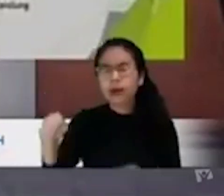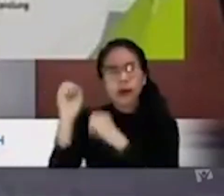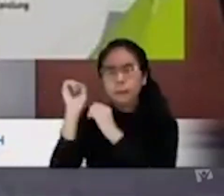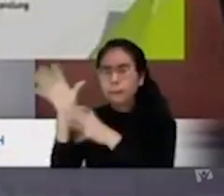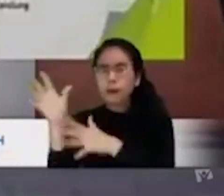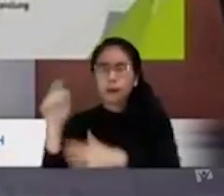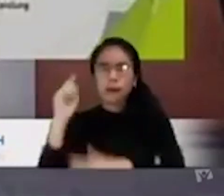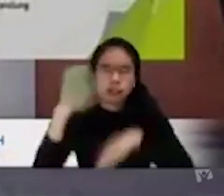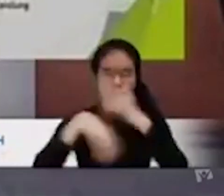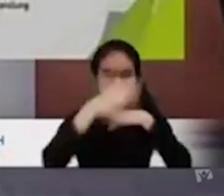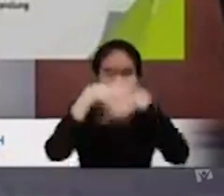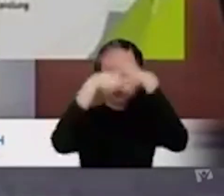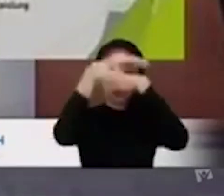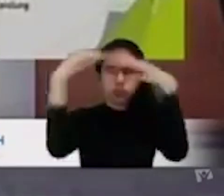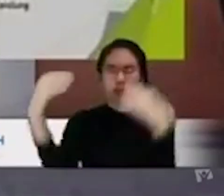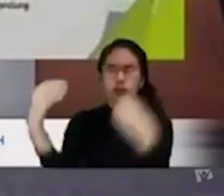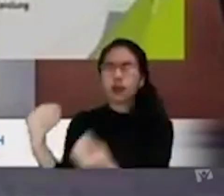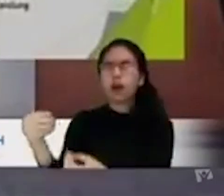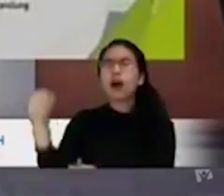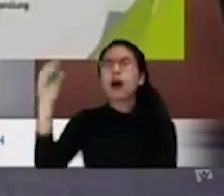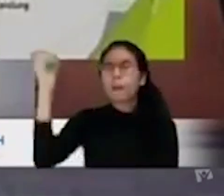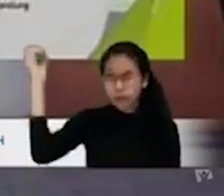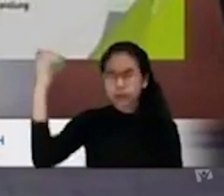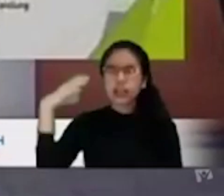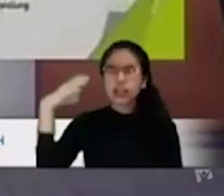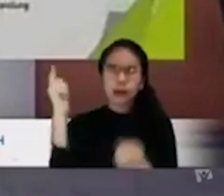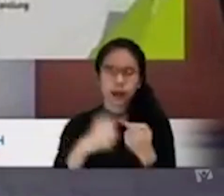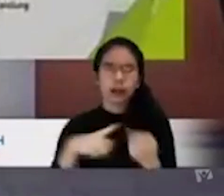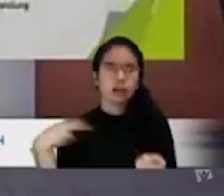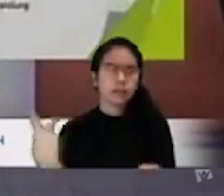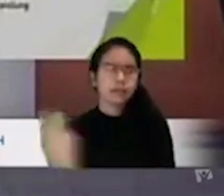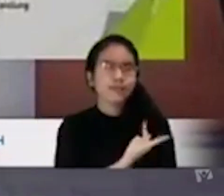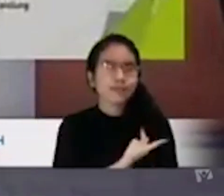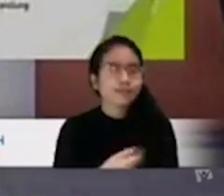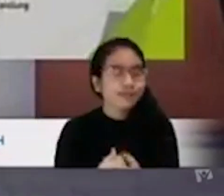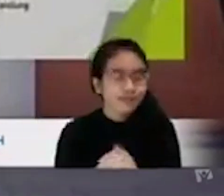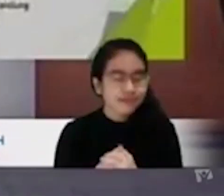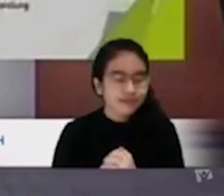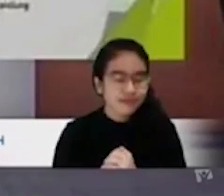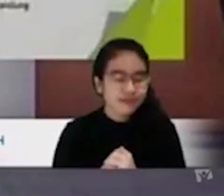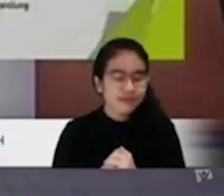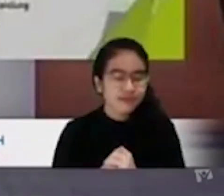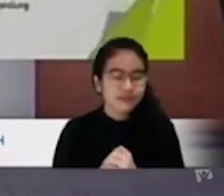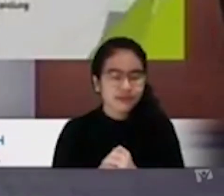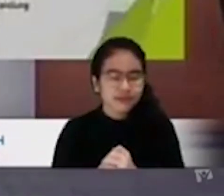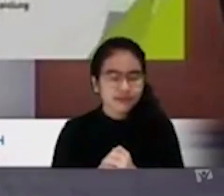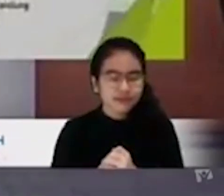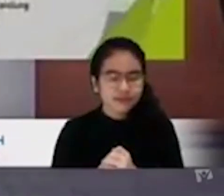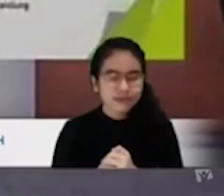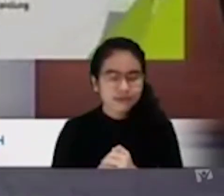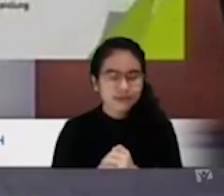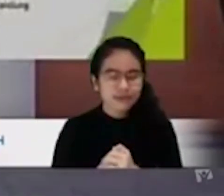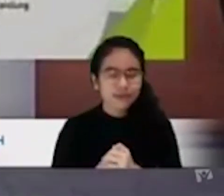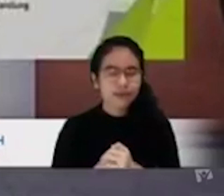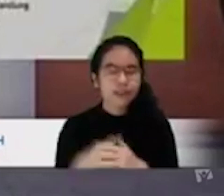berbicaralah lewat hamba-Mu. Kami sudah siap mendengar. Dengarlah doa kami, dalam nama Yesus